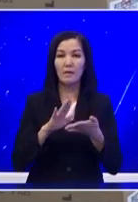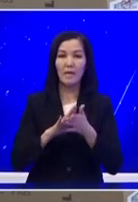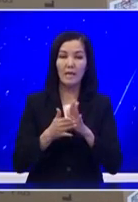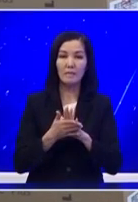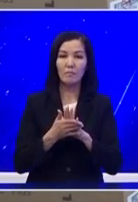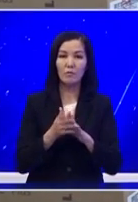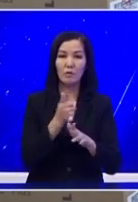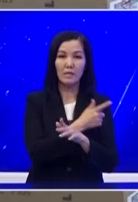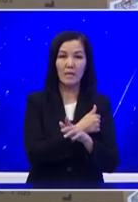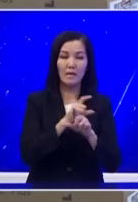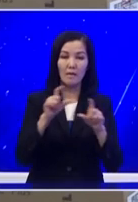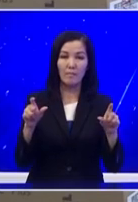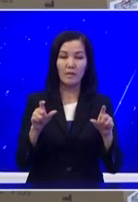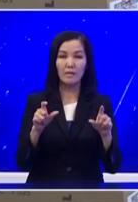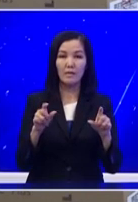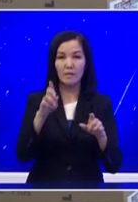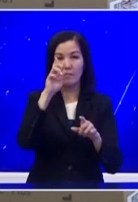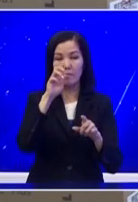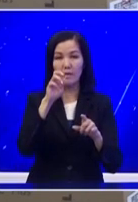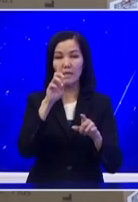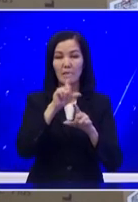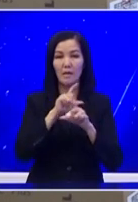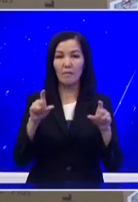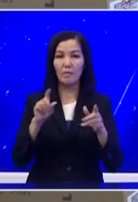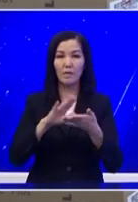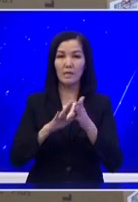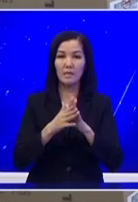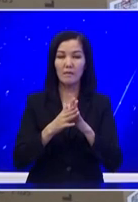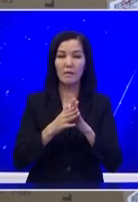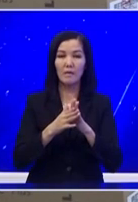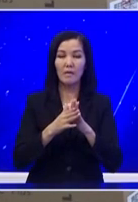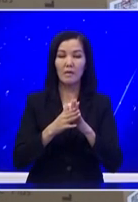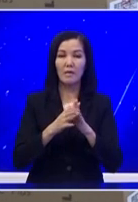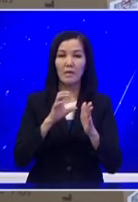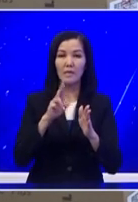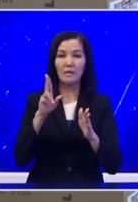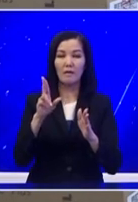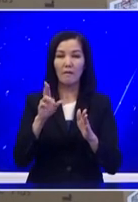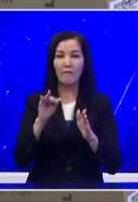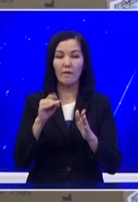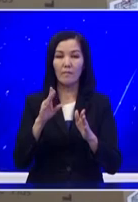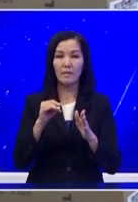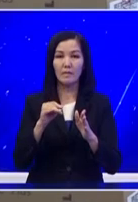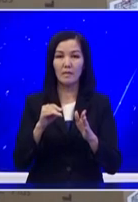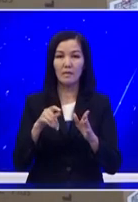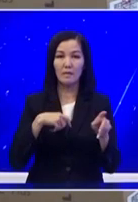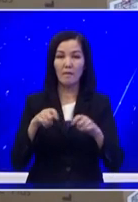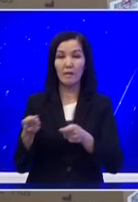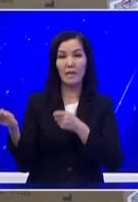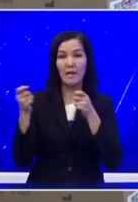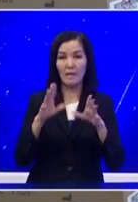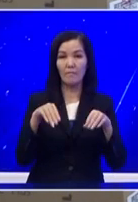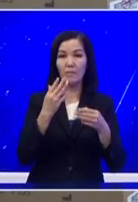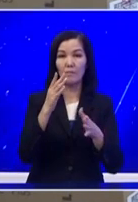бойынша больницалар, мемлекеттік мекемелерінің, ауруханалардың өзінің договоры бар, ЕСКО фармациясымен. Сол бойынша олардың келіп атқан тавары. Ал